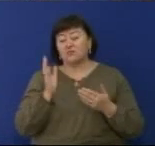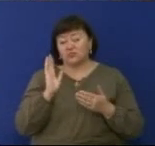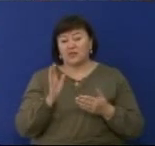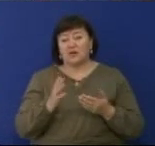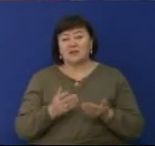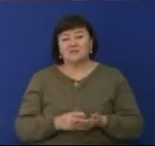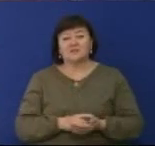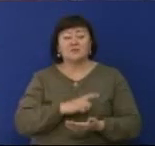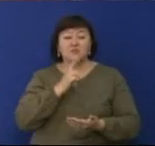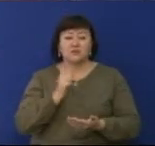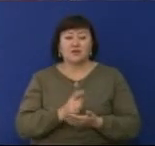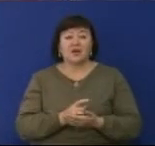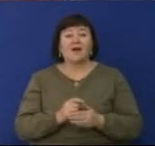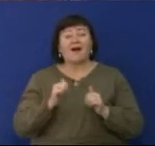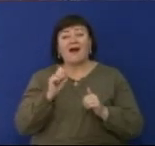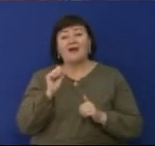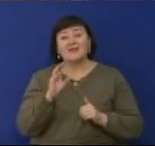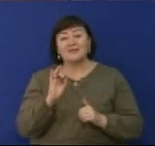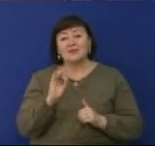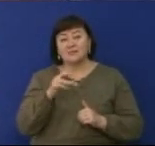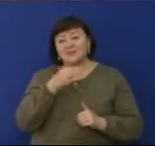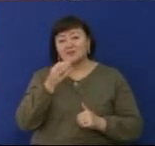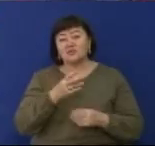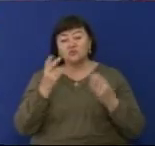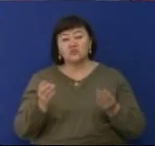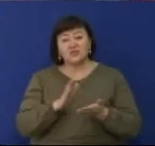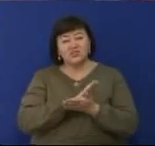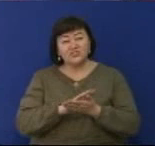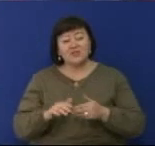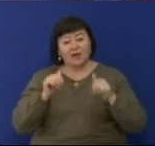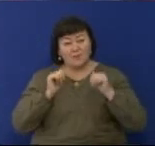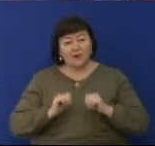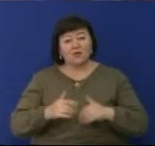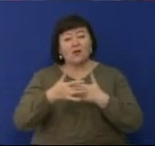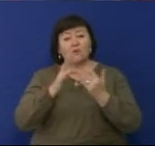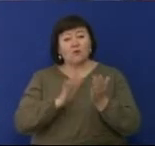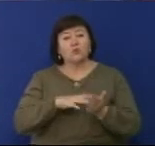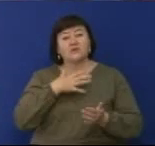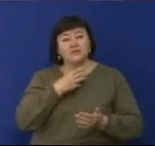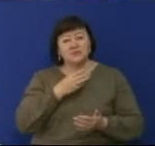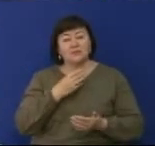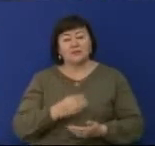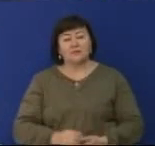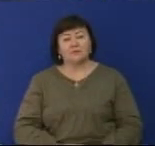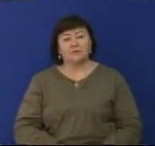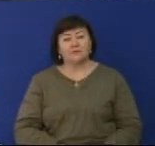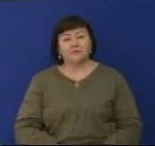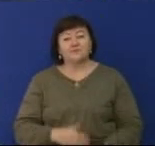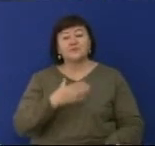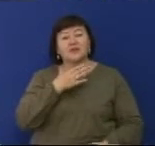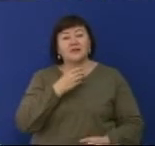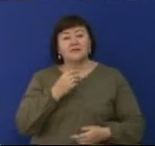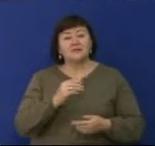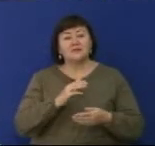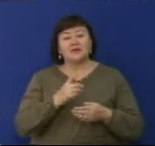должен быть 1 чистота и порядок в городе сама цехинов вернут khalilov телеканал семей семей за